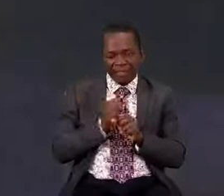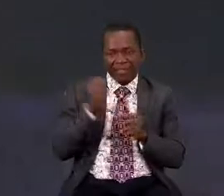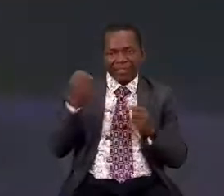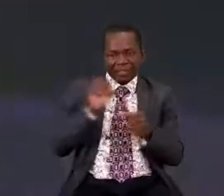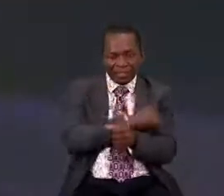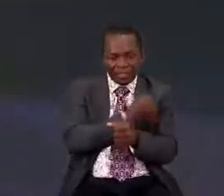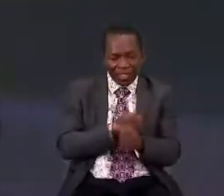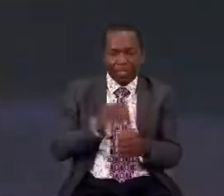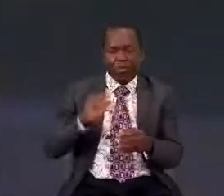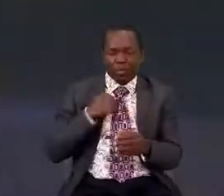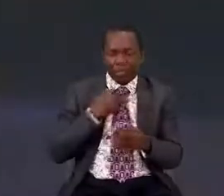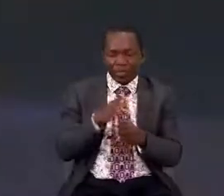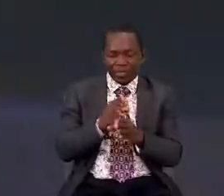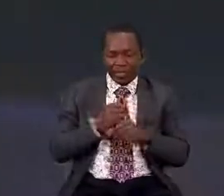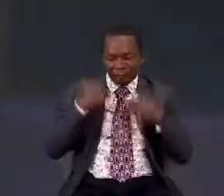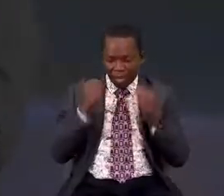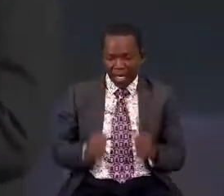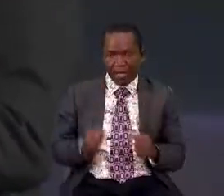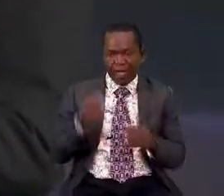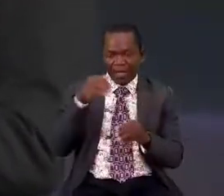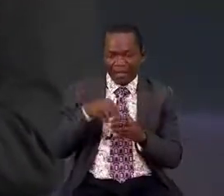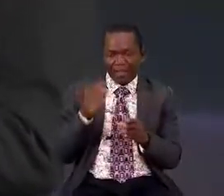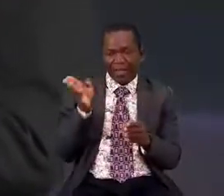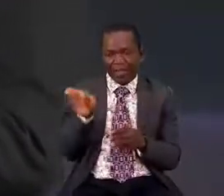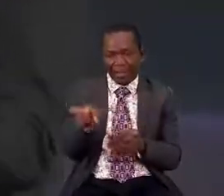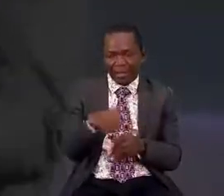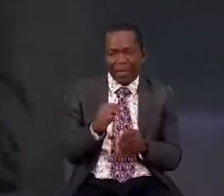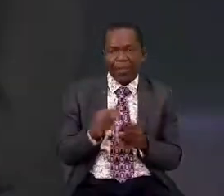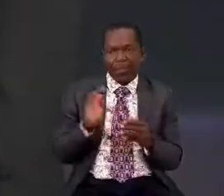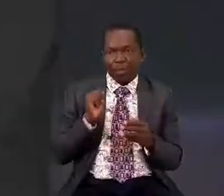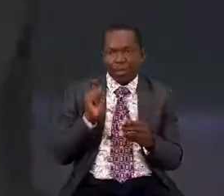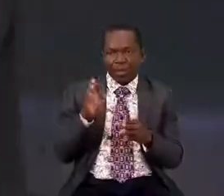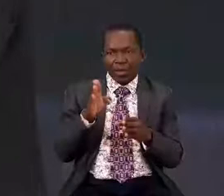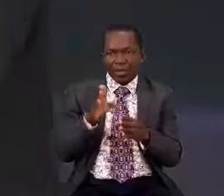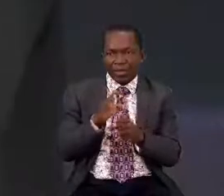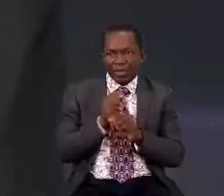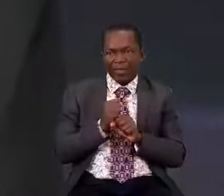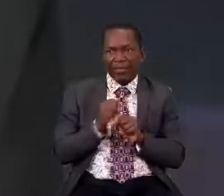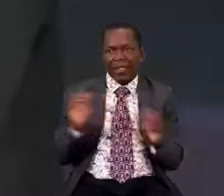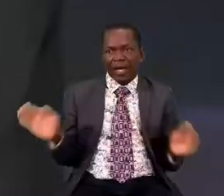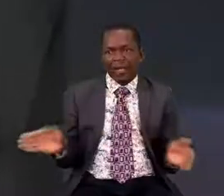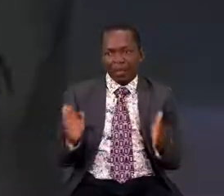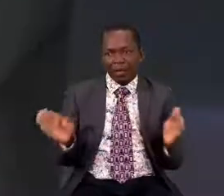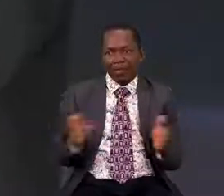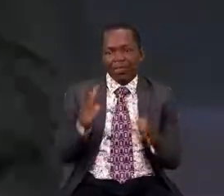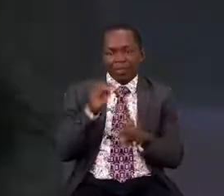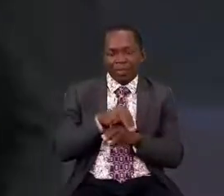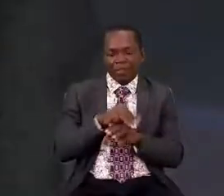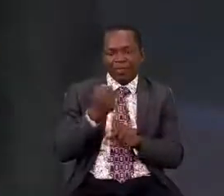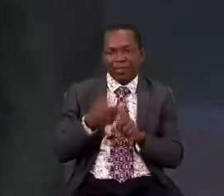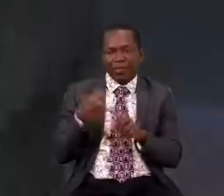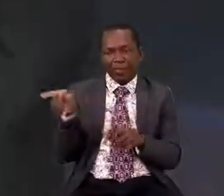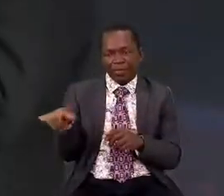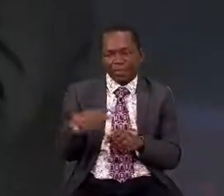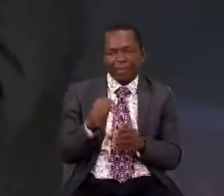le même ministère obligeant qui était sur eux, que nous aussi, nous ayons l'encouragement et que nous ayons